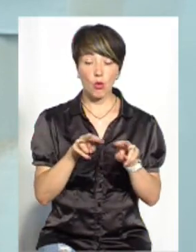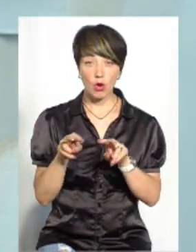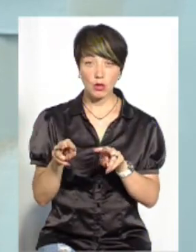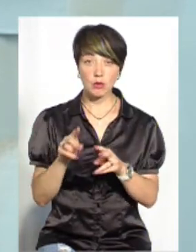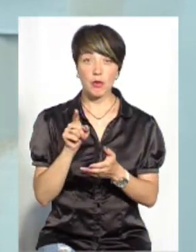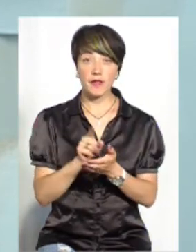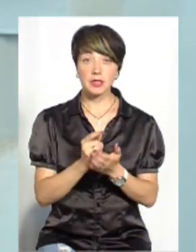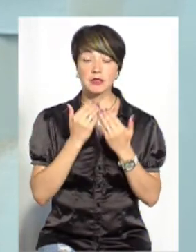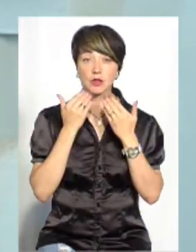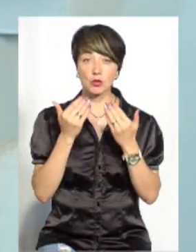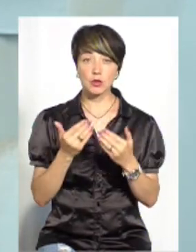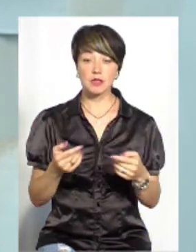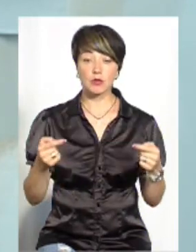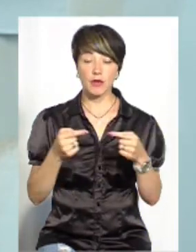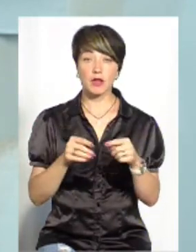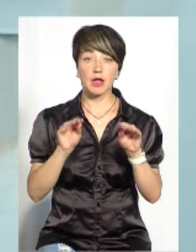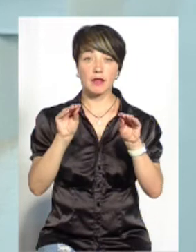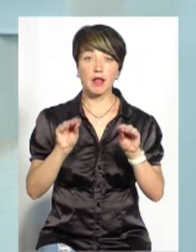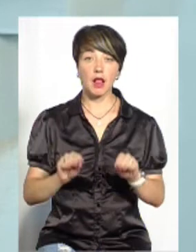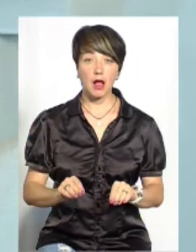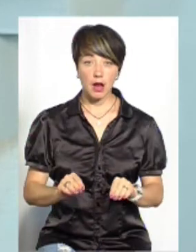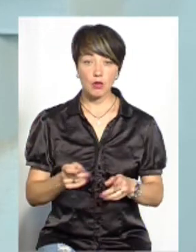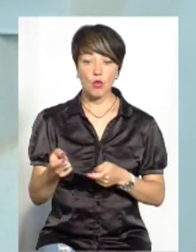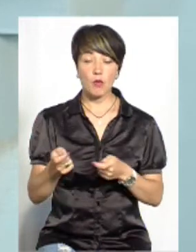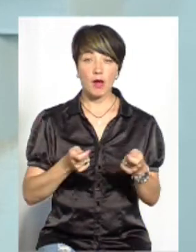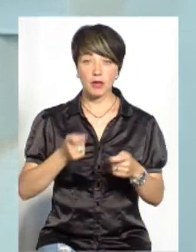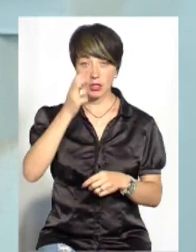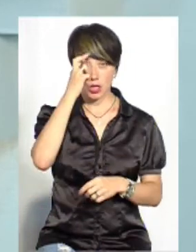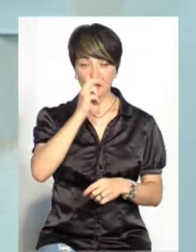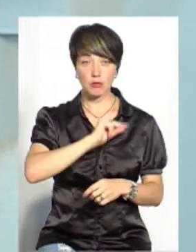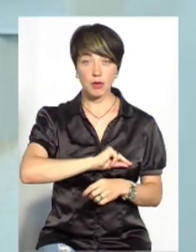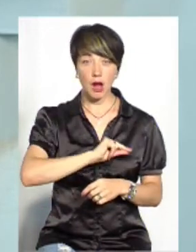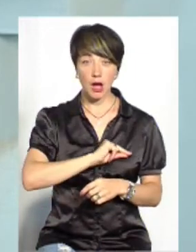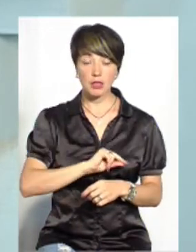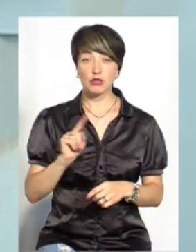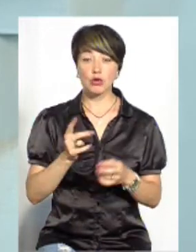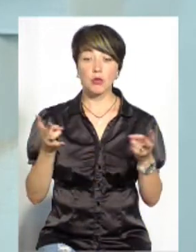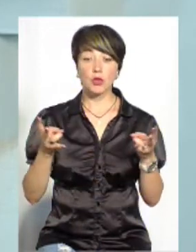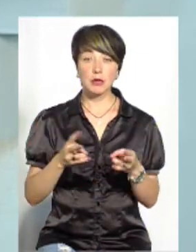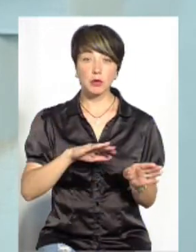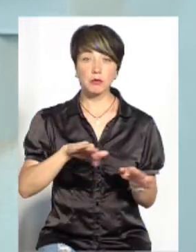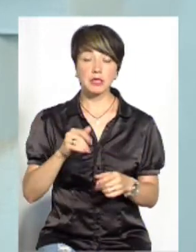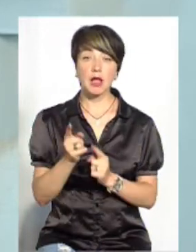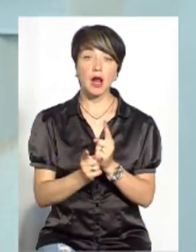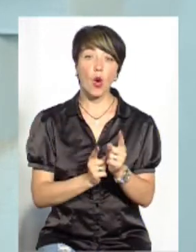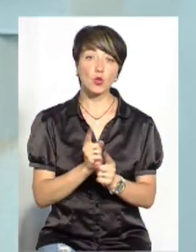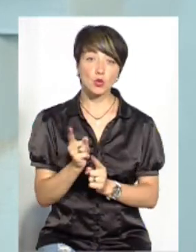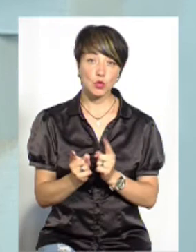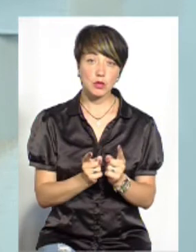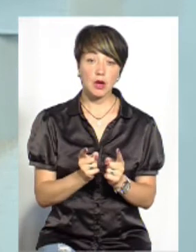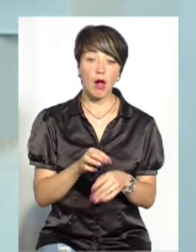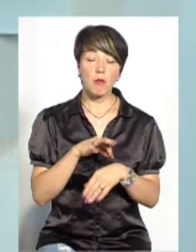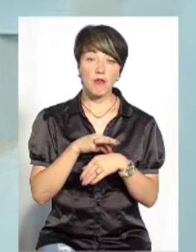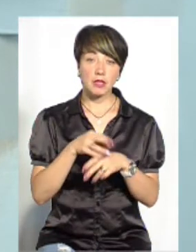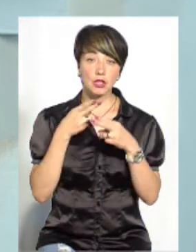повинен звернутися з відповідною декларацією в управління Держпраці. Що потрібно після реконструкції?